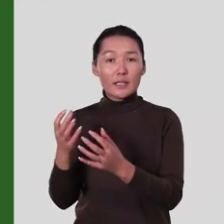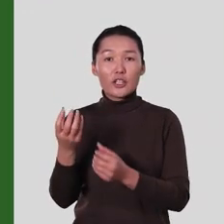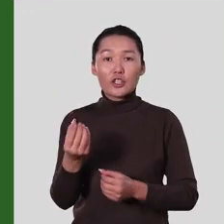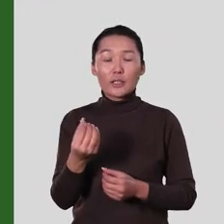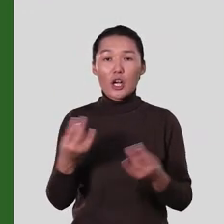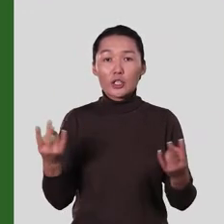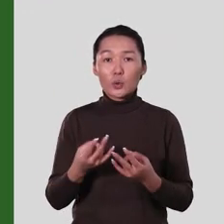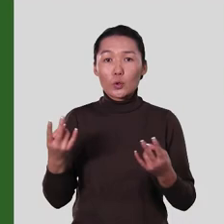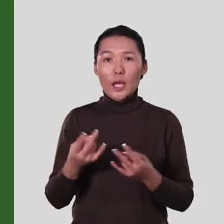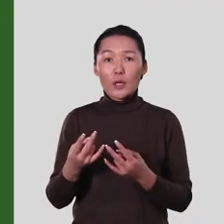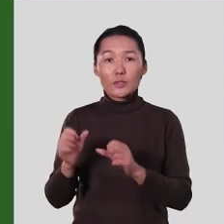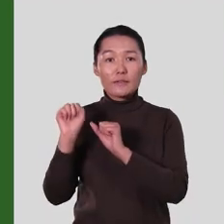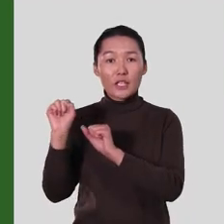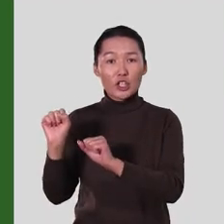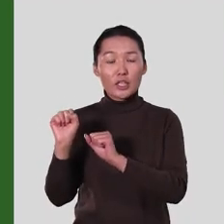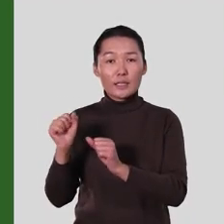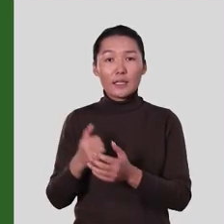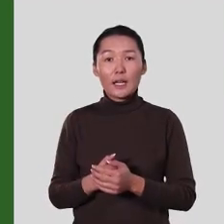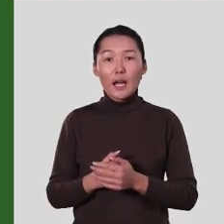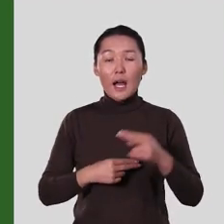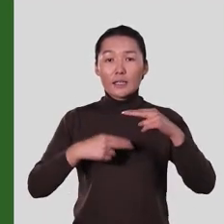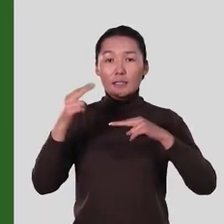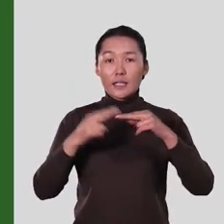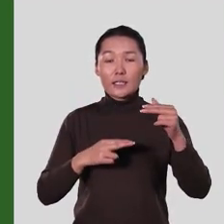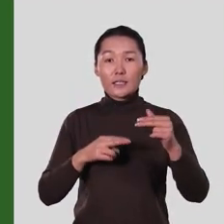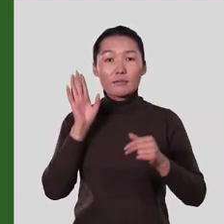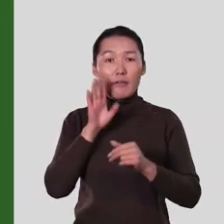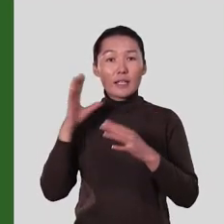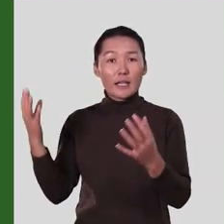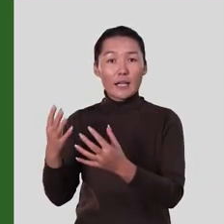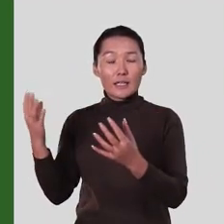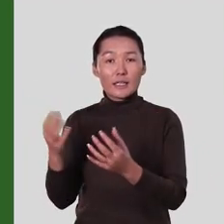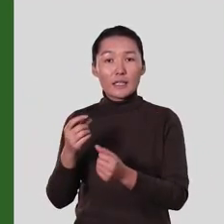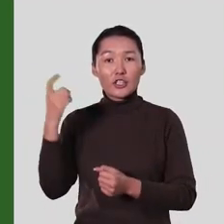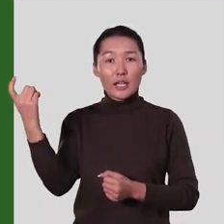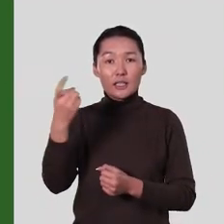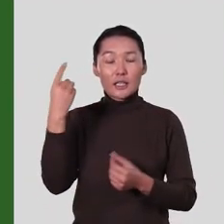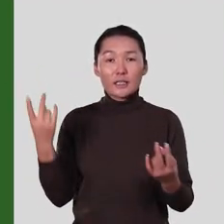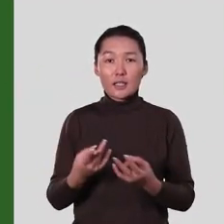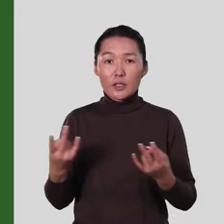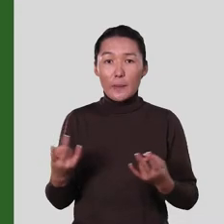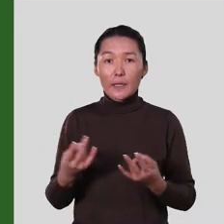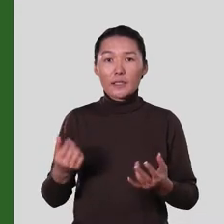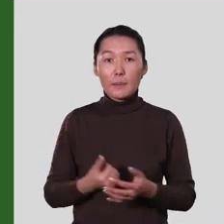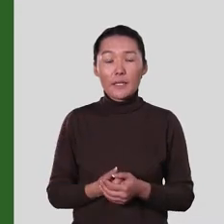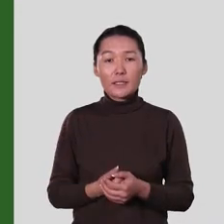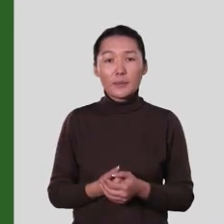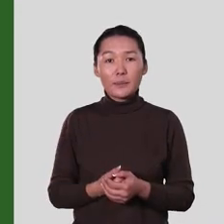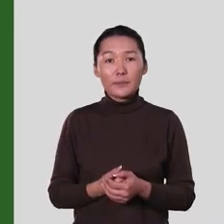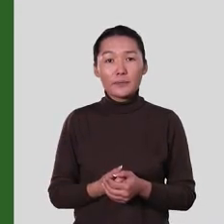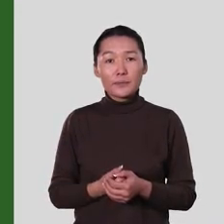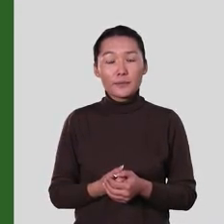также нуждаются в защите. Строительство водохранилищ – хозяйственная необходимость. Но